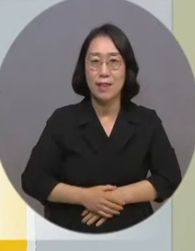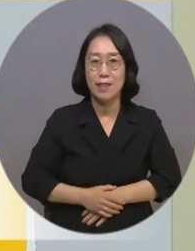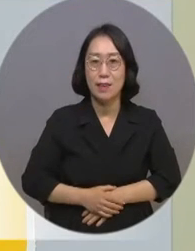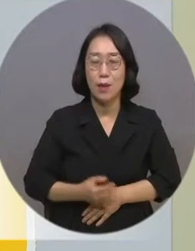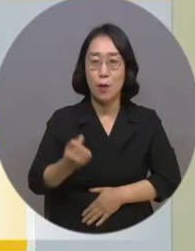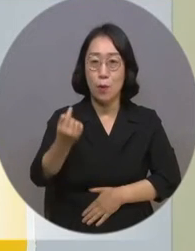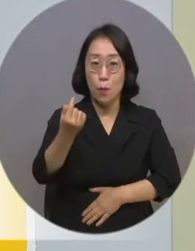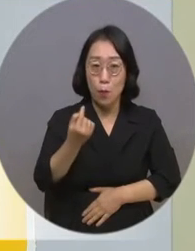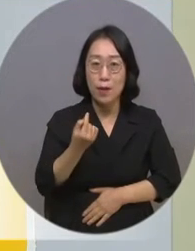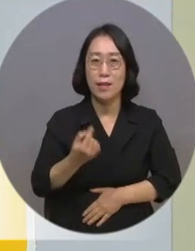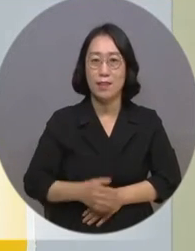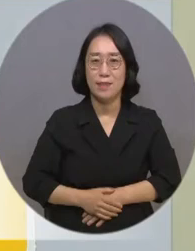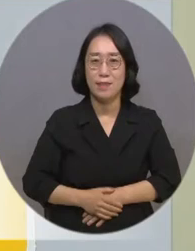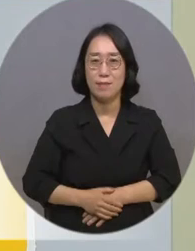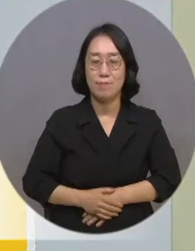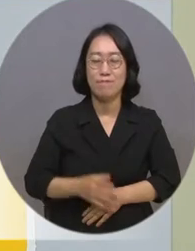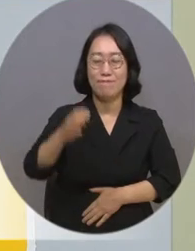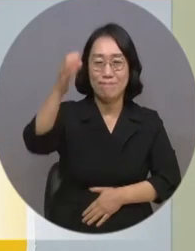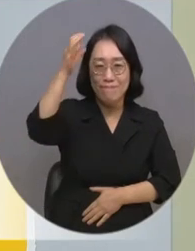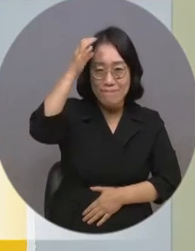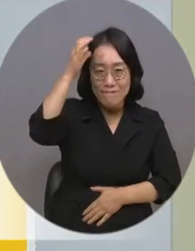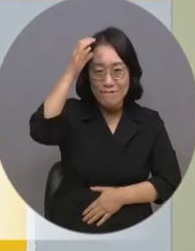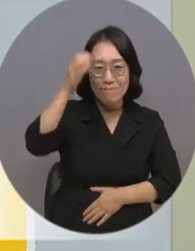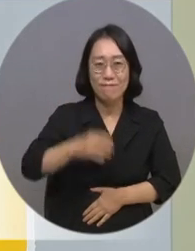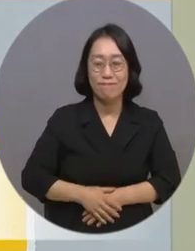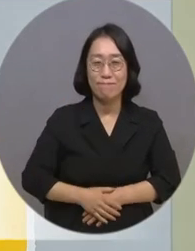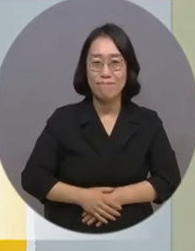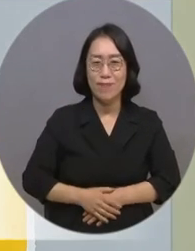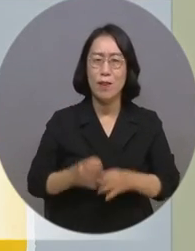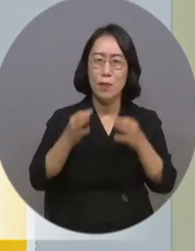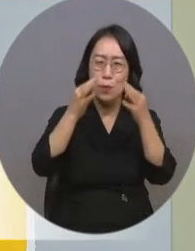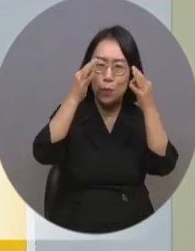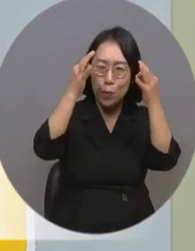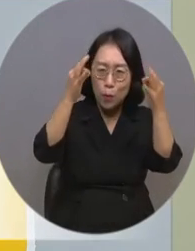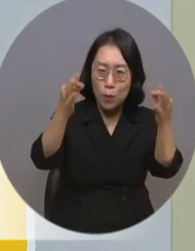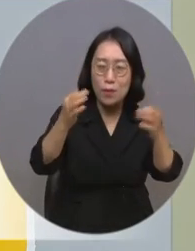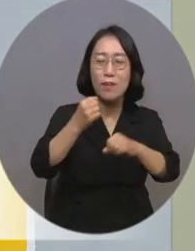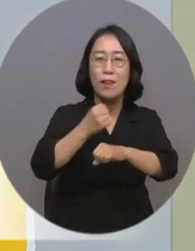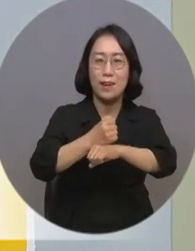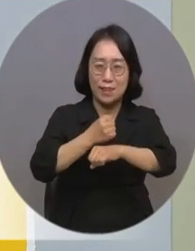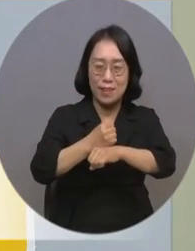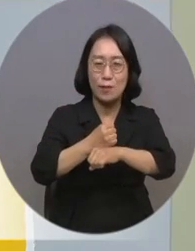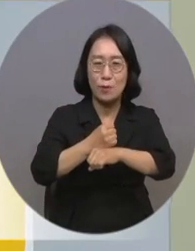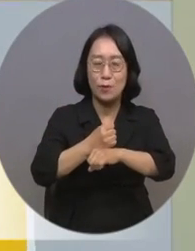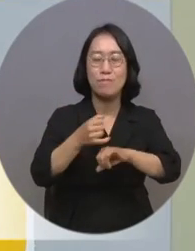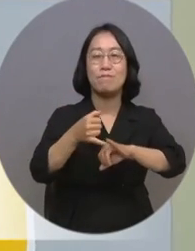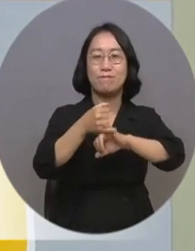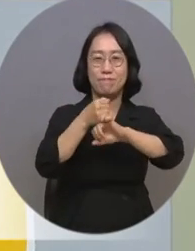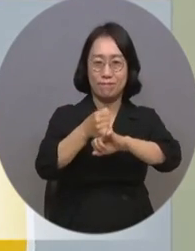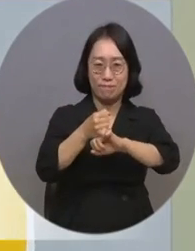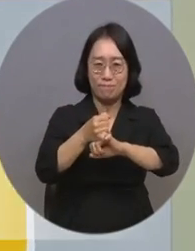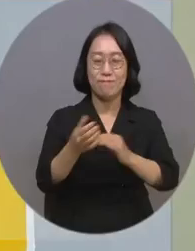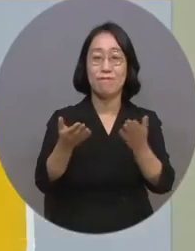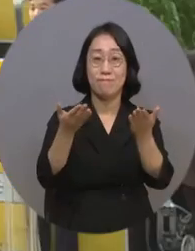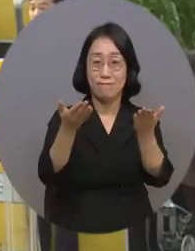오지 않도록 좀 그럴 때가 빨리 오도록 정말 힘껏 노력하겠다 하는 약속